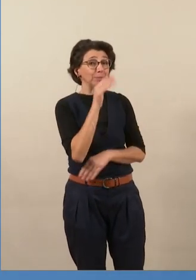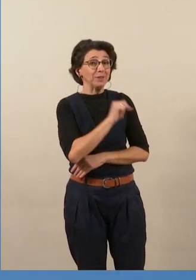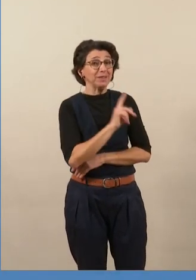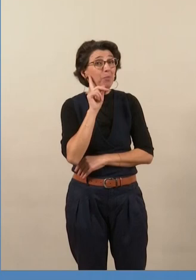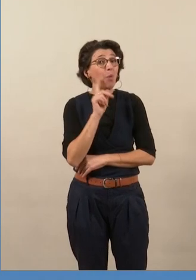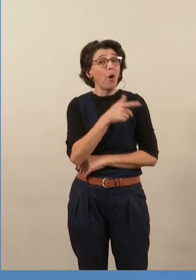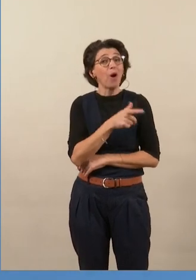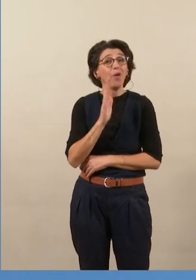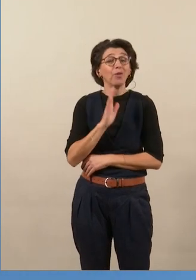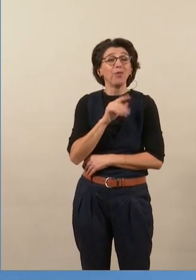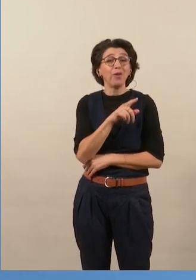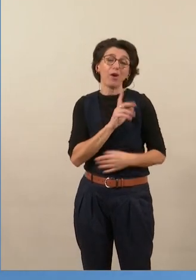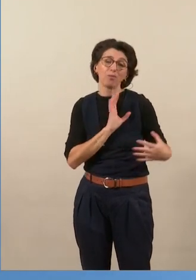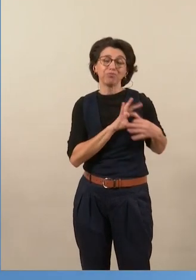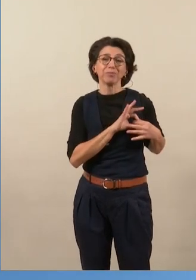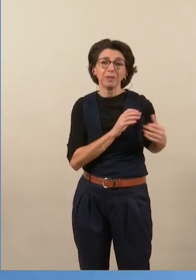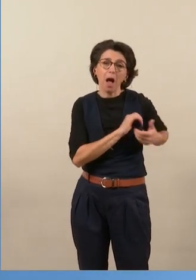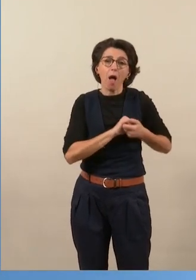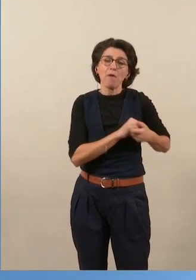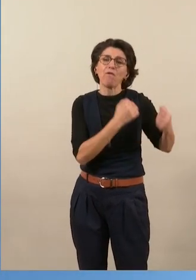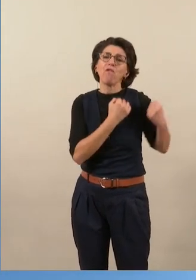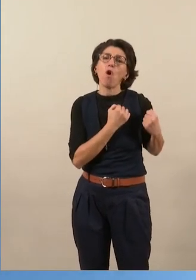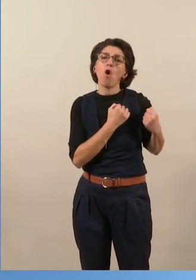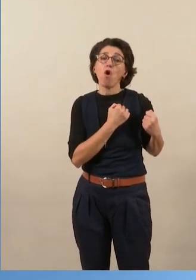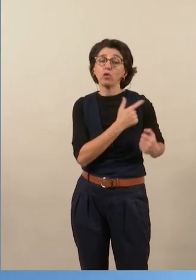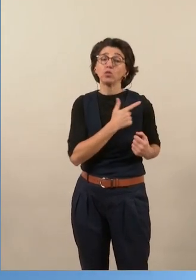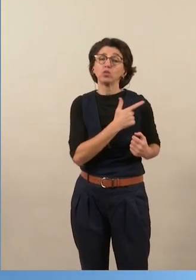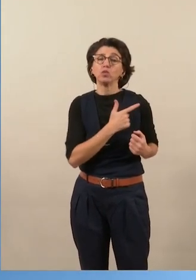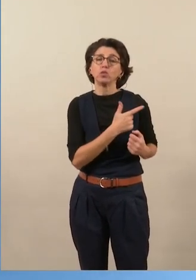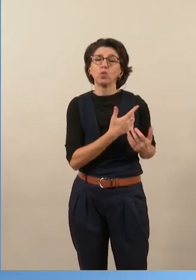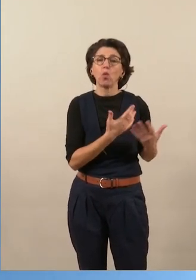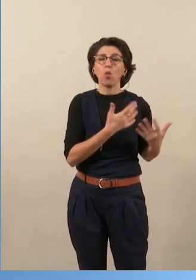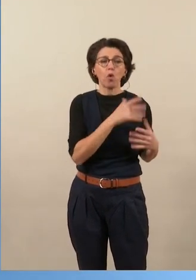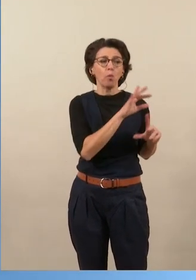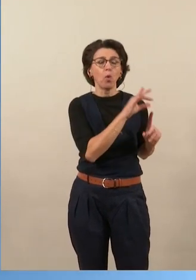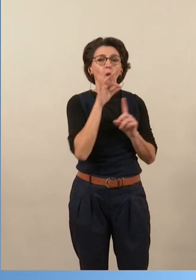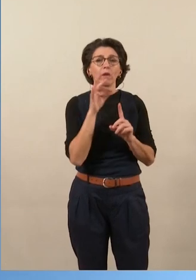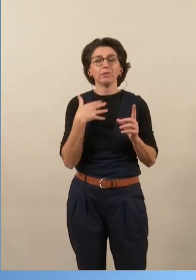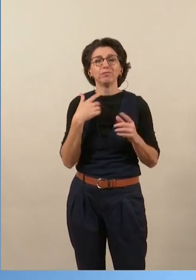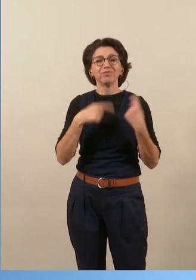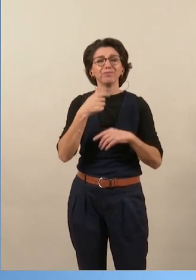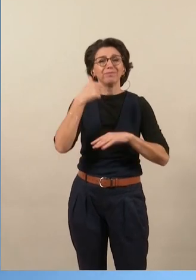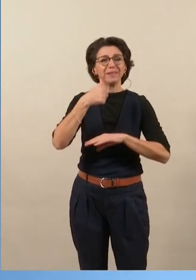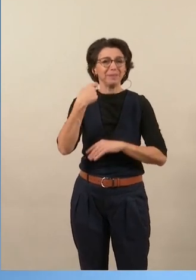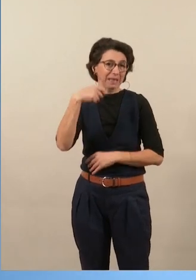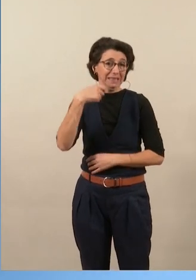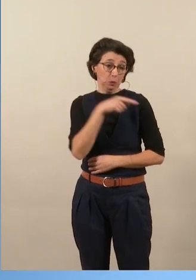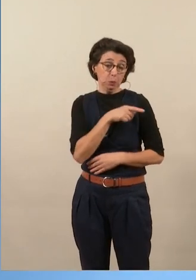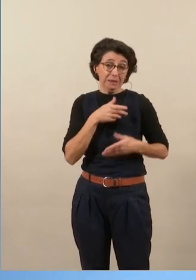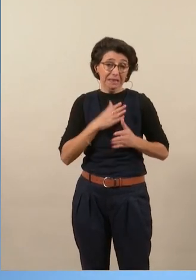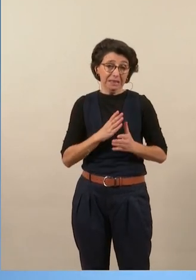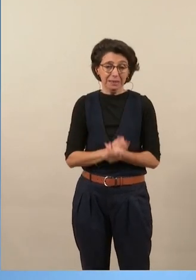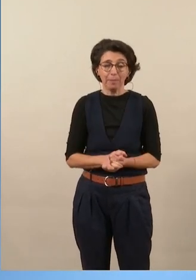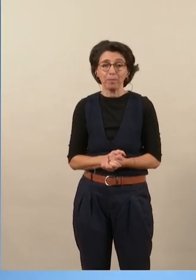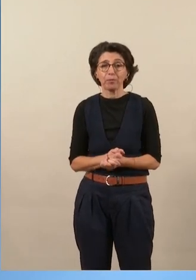étiez très proche de lui et vous aviez même décidé de de le choisir comme président à l'occasion de ce rendu